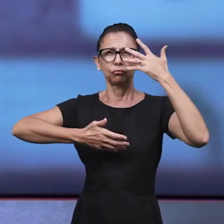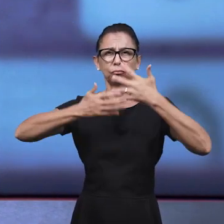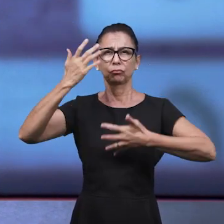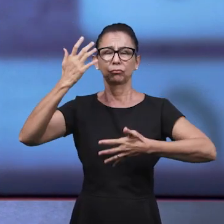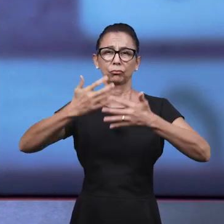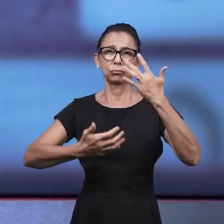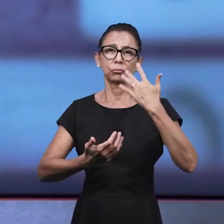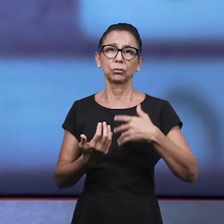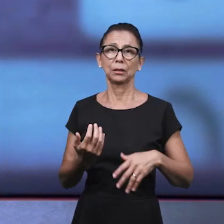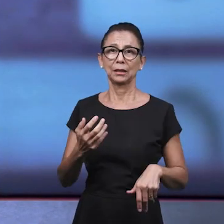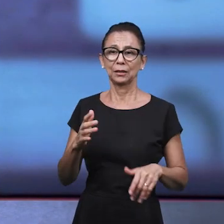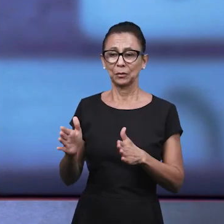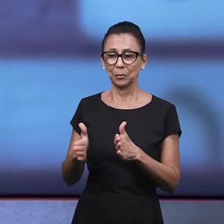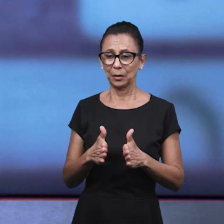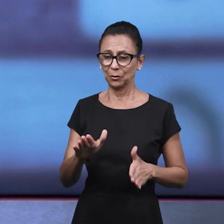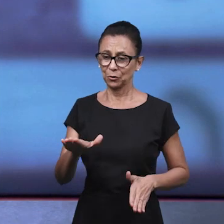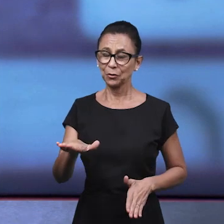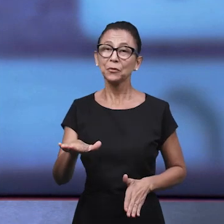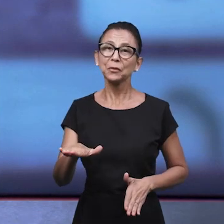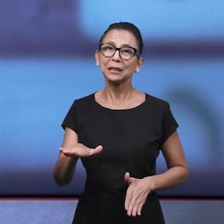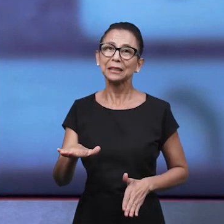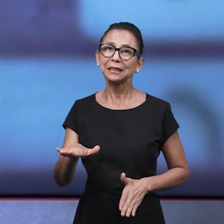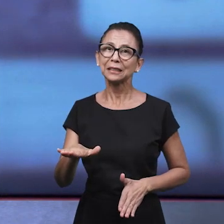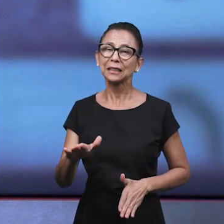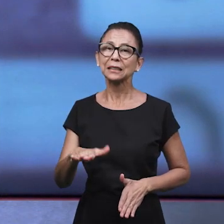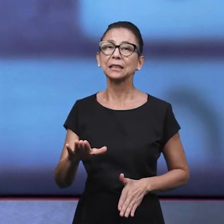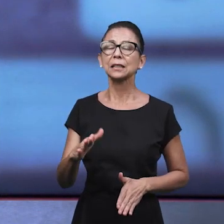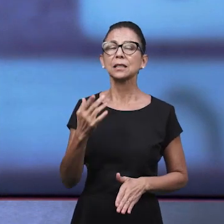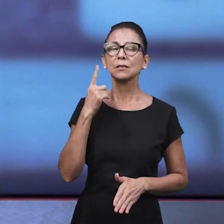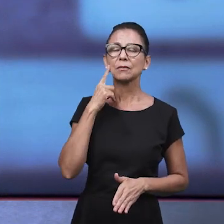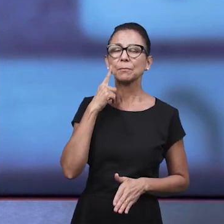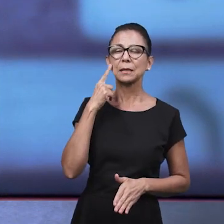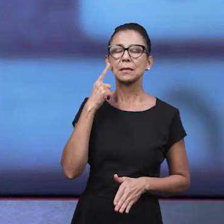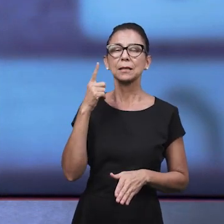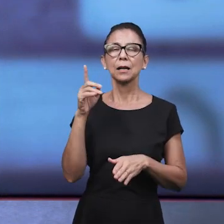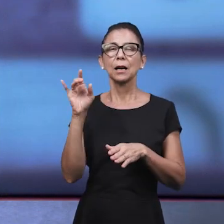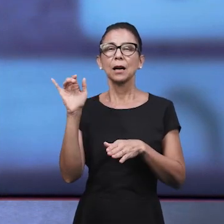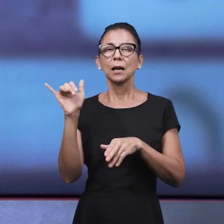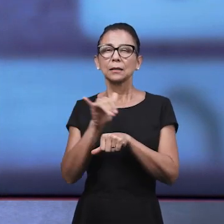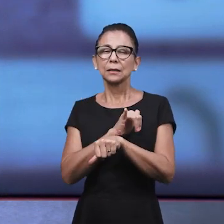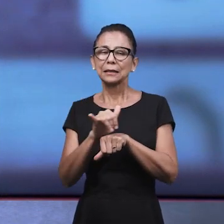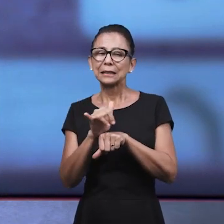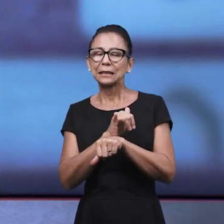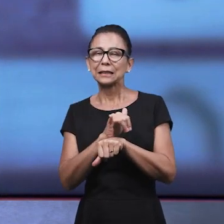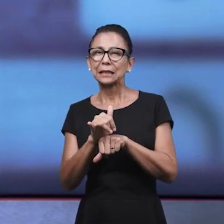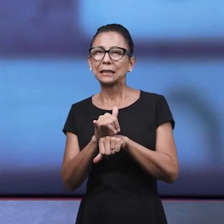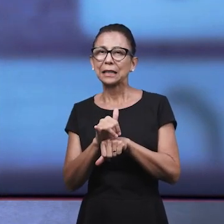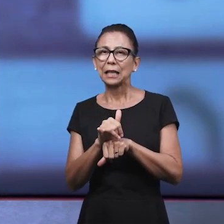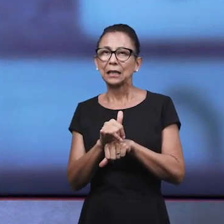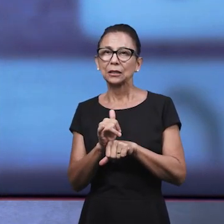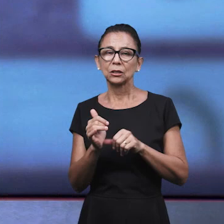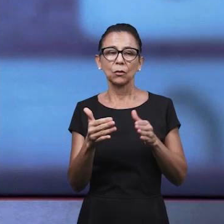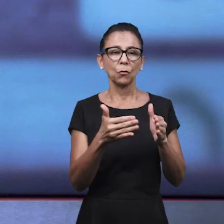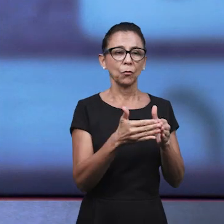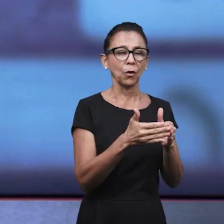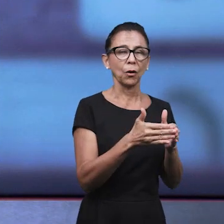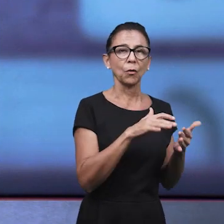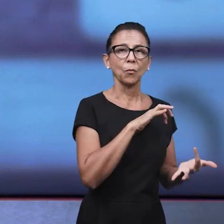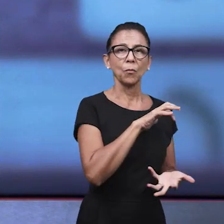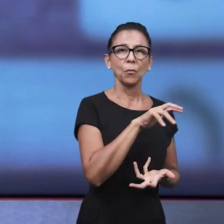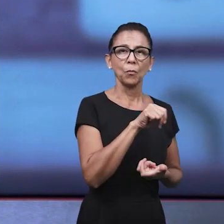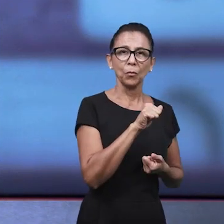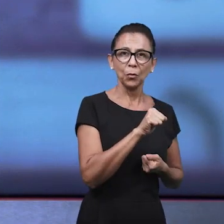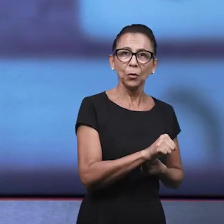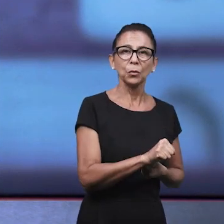nous fatigue, n'est-ce pas? Parce que ça, c'est un processus douloureux de contrariété dans l'enfance. Et l'enfance va chercher